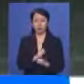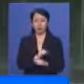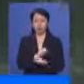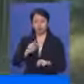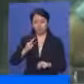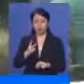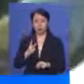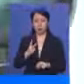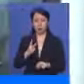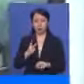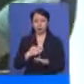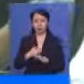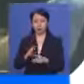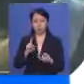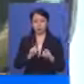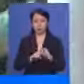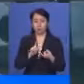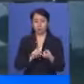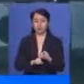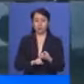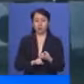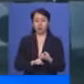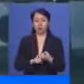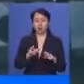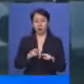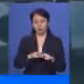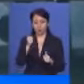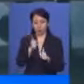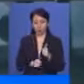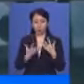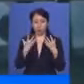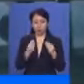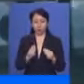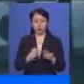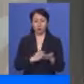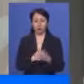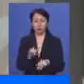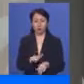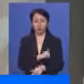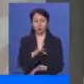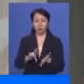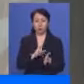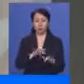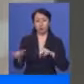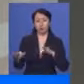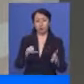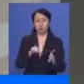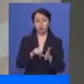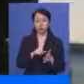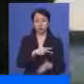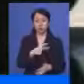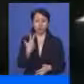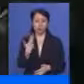вторую волну инфекции – одна из задач петропавловских волонтеров, которые ежедневно выходят на улицы города. Всего в акции участвует